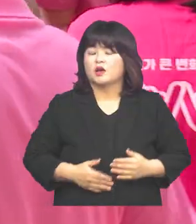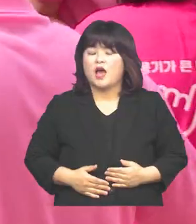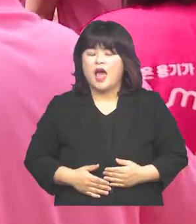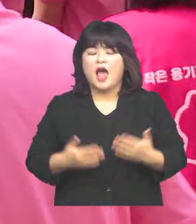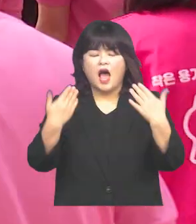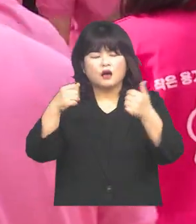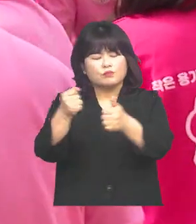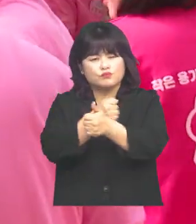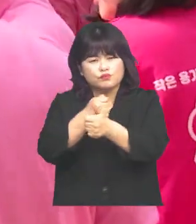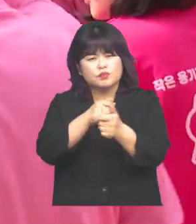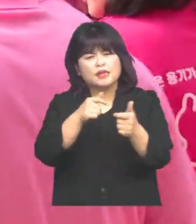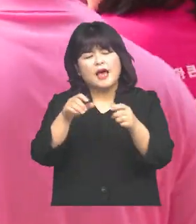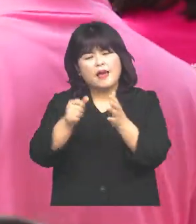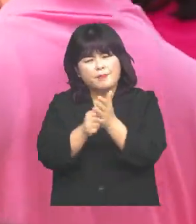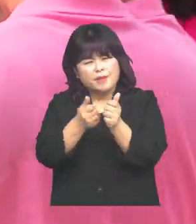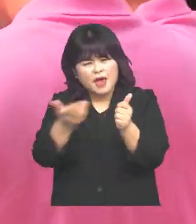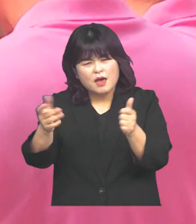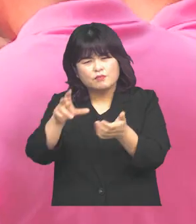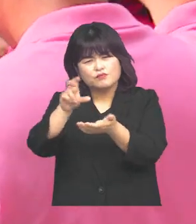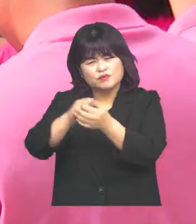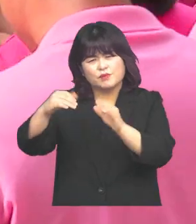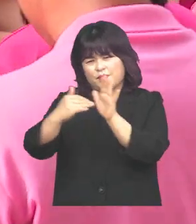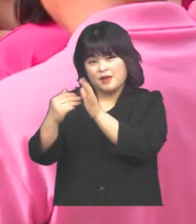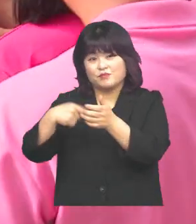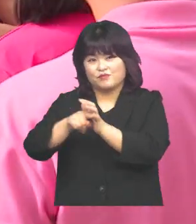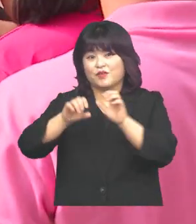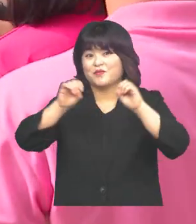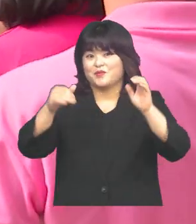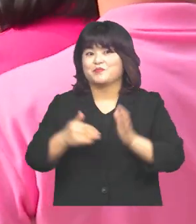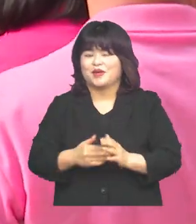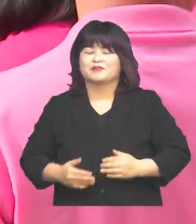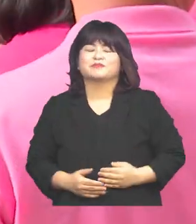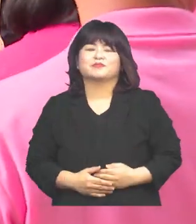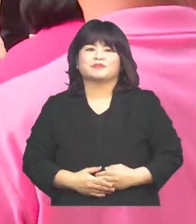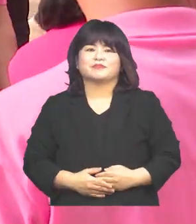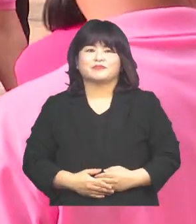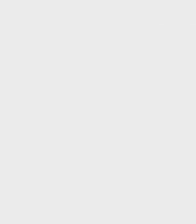나눠주며 학교 폭력과 따돌림 방지 캠페인을 벌였습니다.